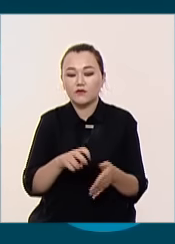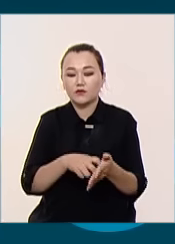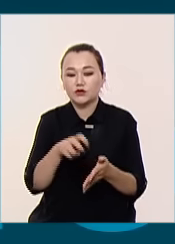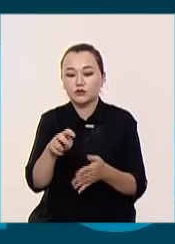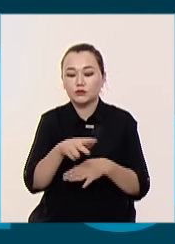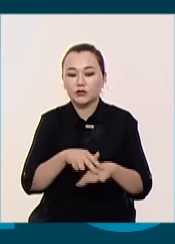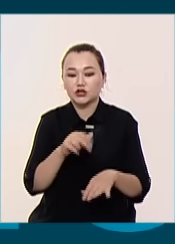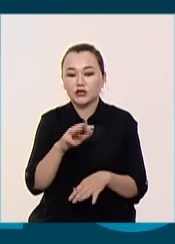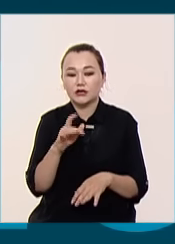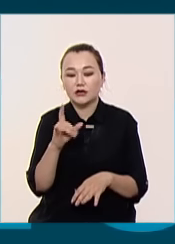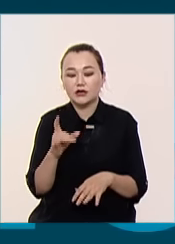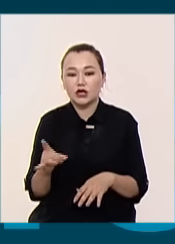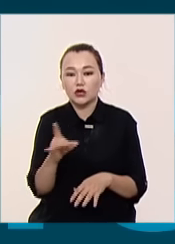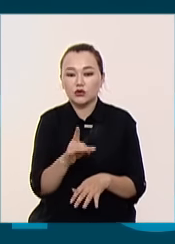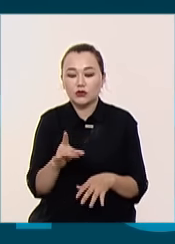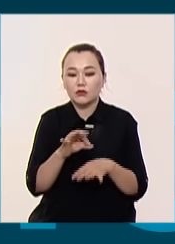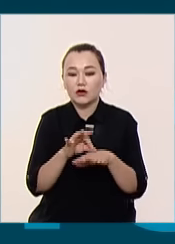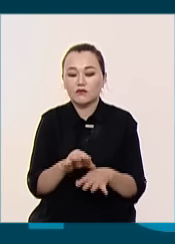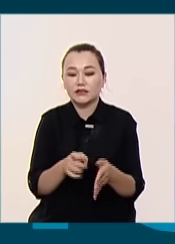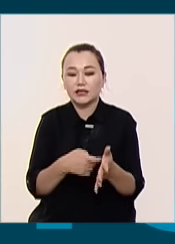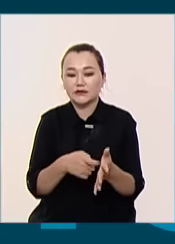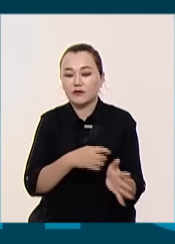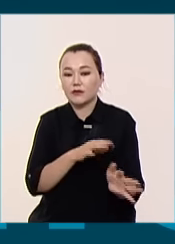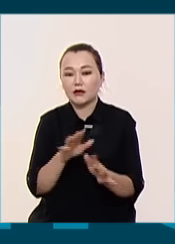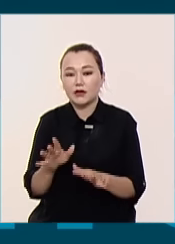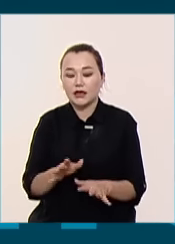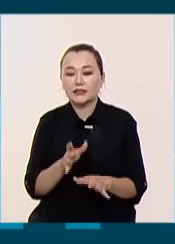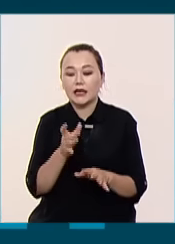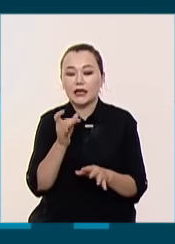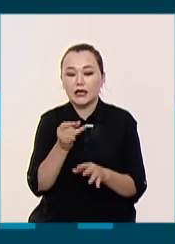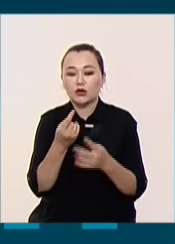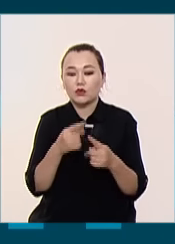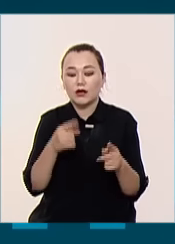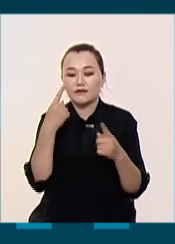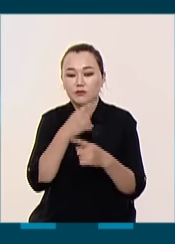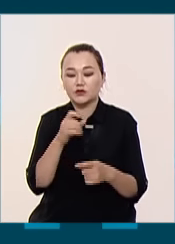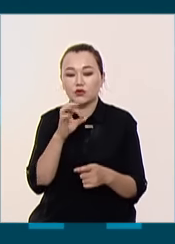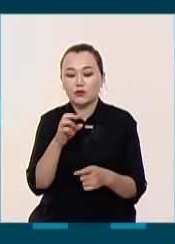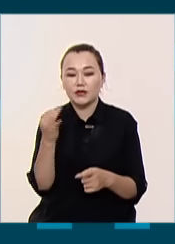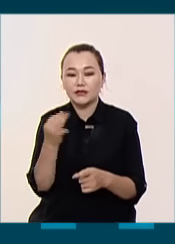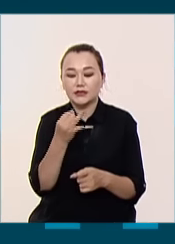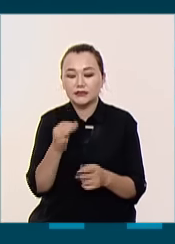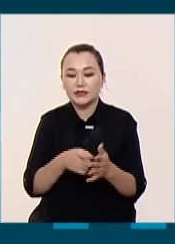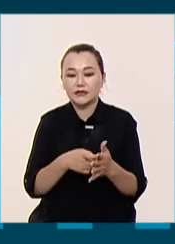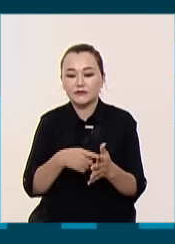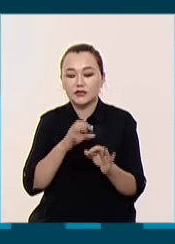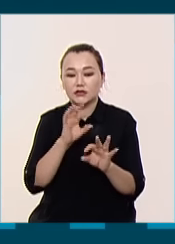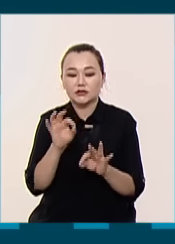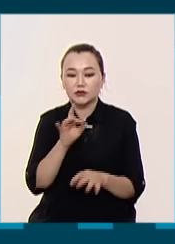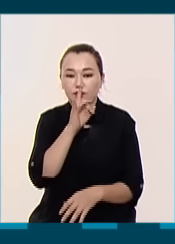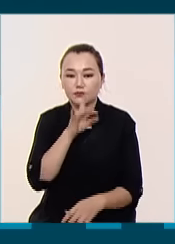полицию Шардаринского района. Проводятся следственные мероприятия. Иная информация в интересах следствия не